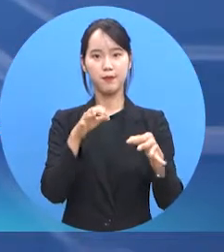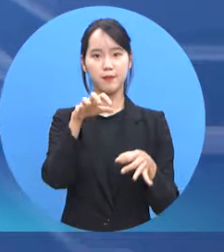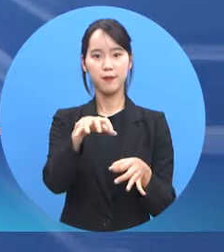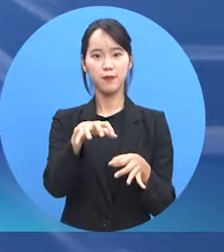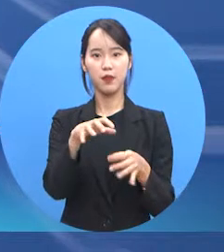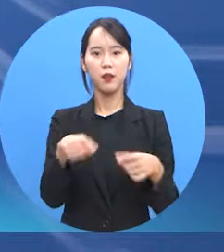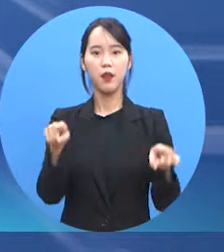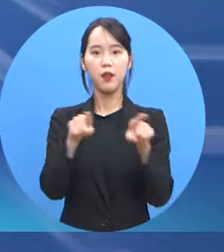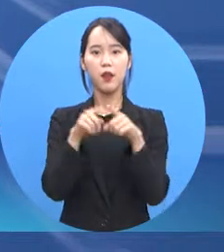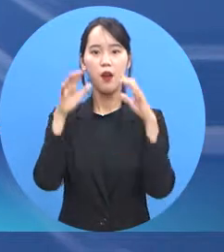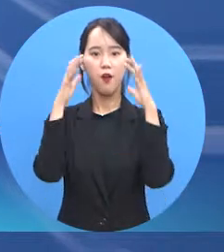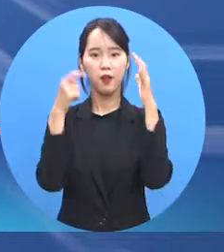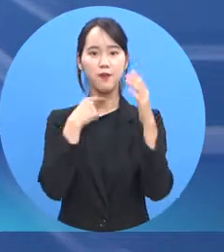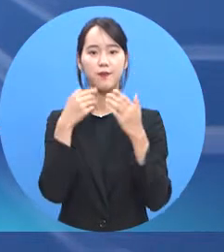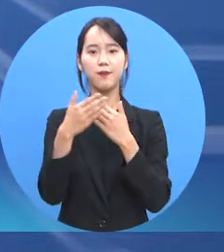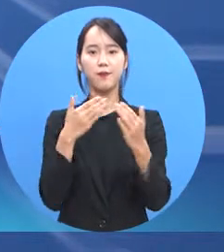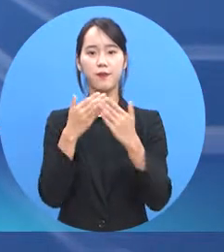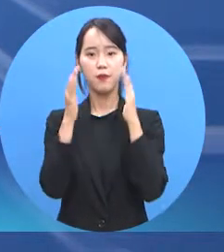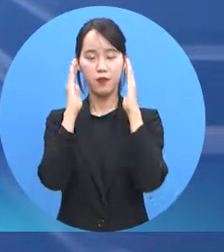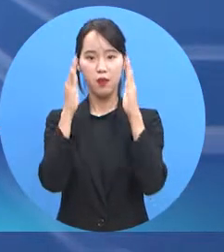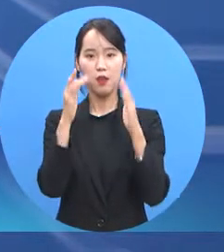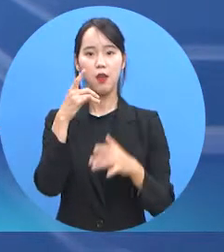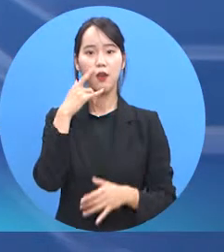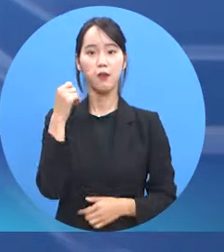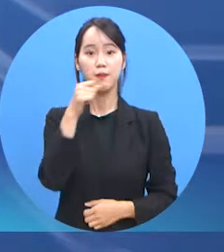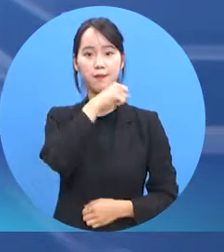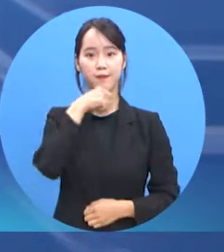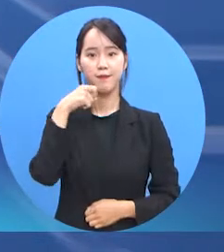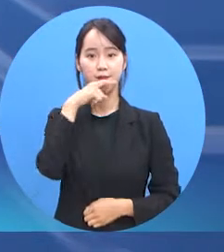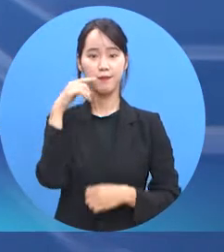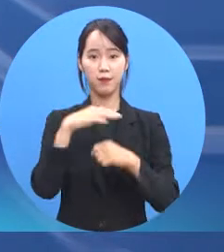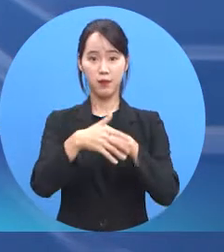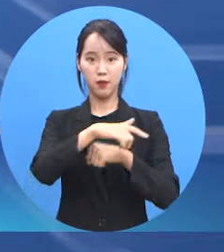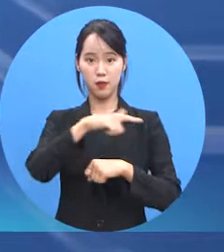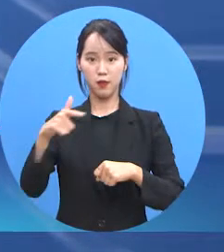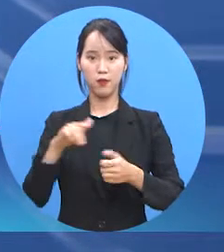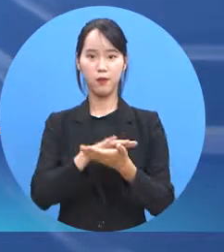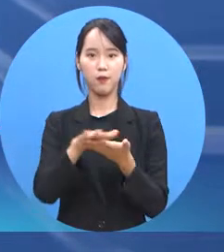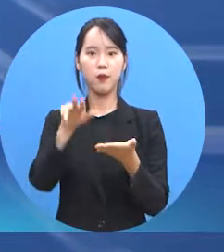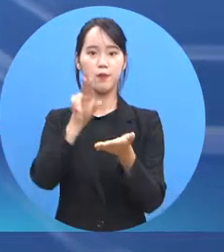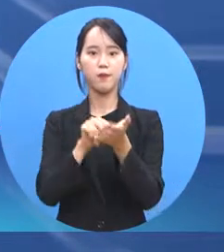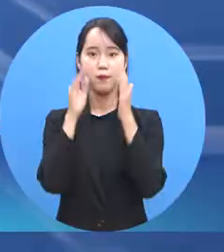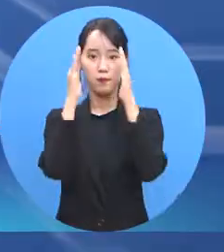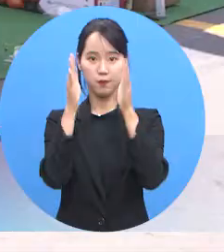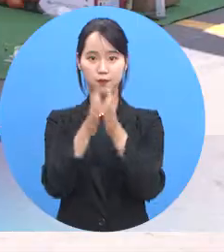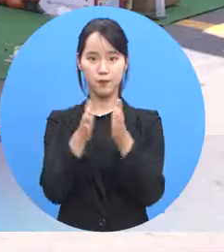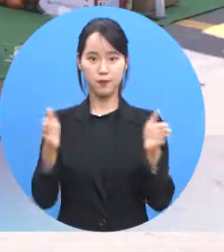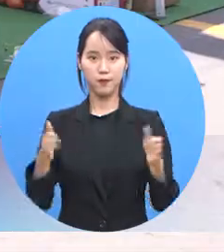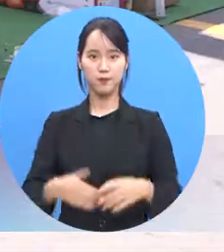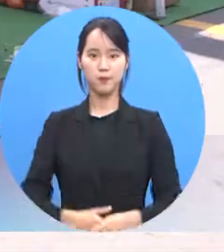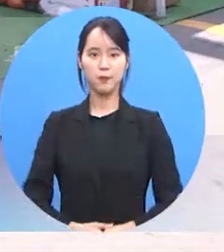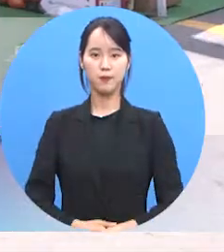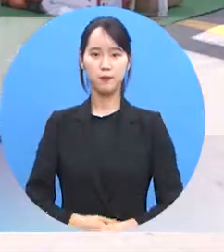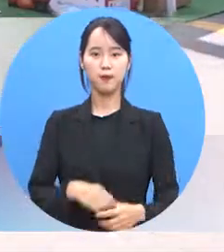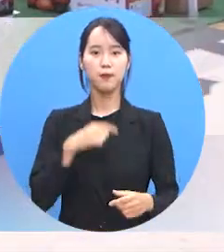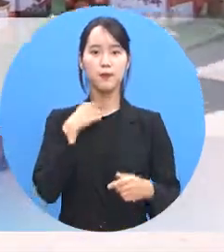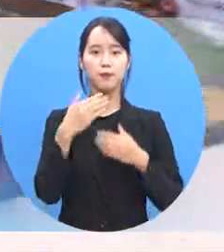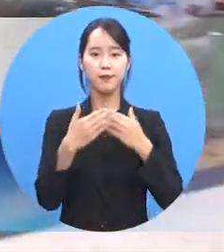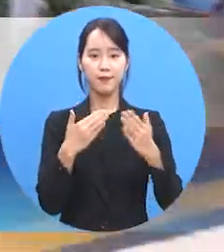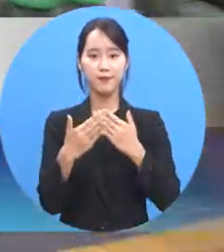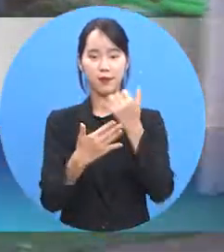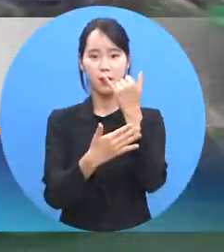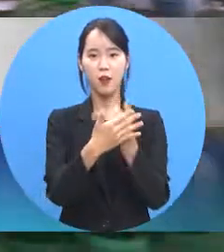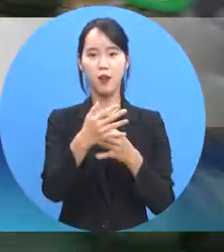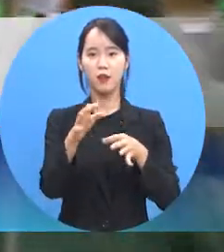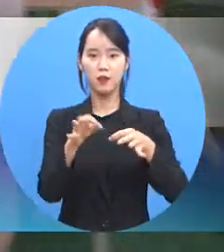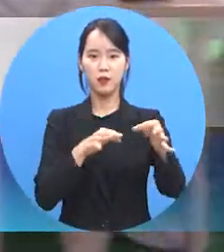상인회와 함께하는 어린이 체험학습, 엄마 아빠 새콤달콤 과일로 놀아요를 진행했습니다. 이번